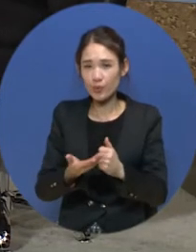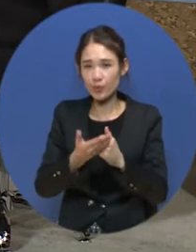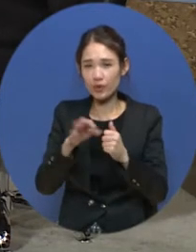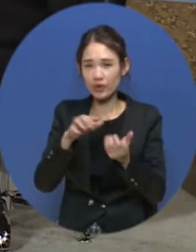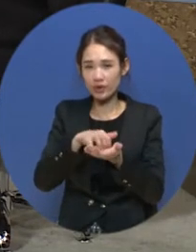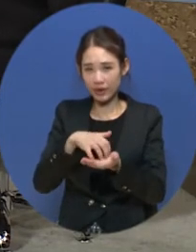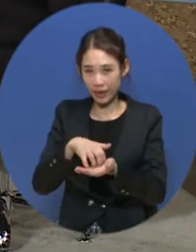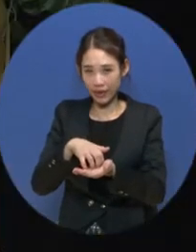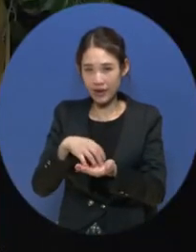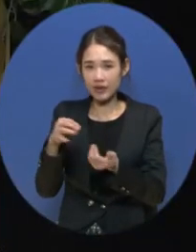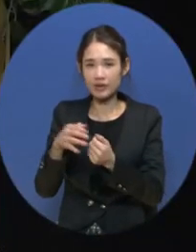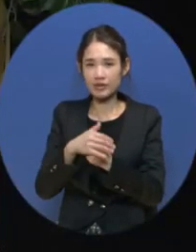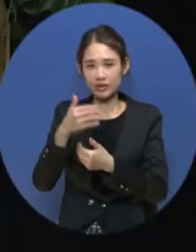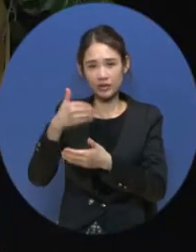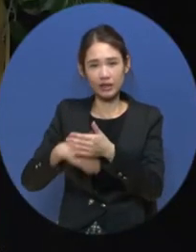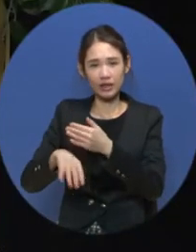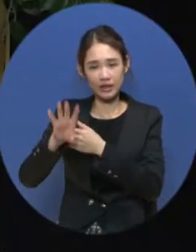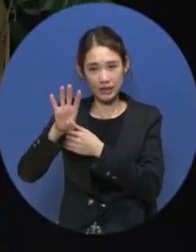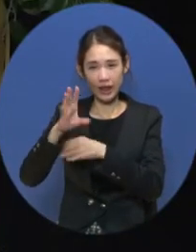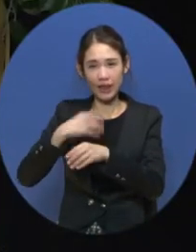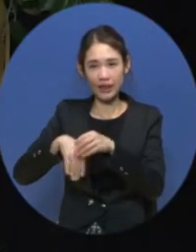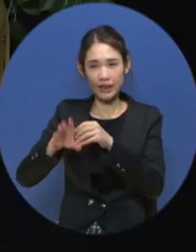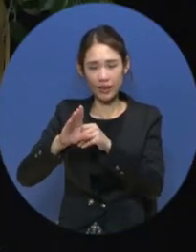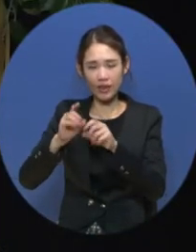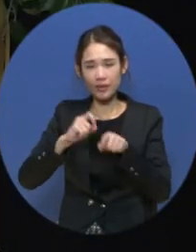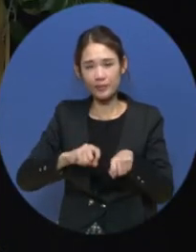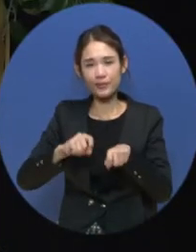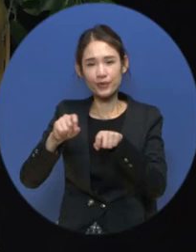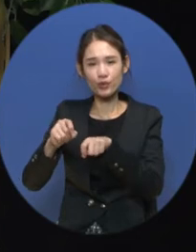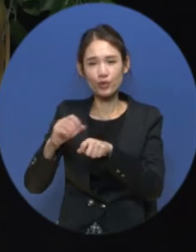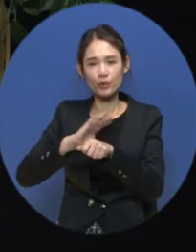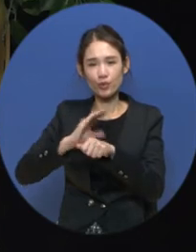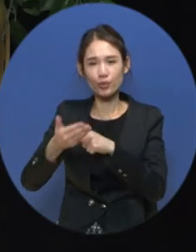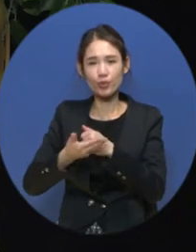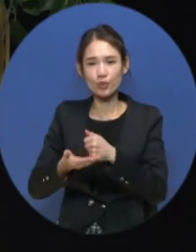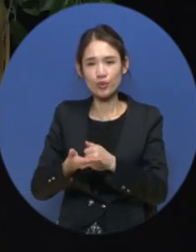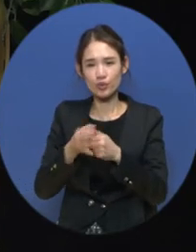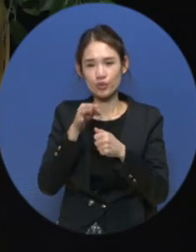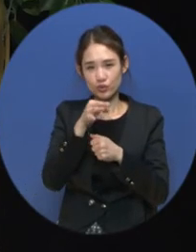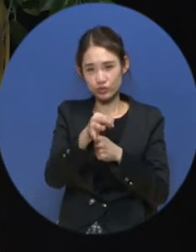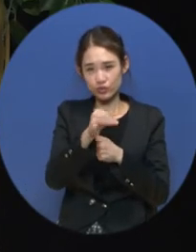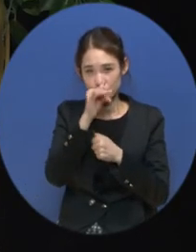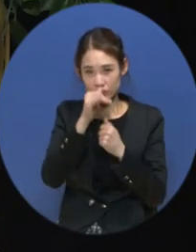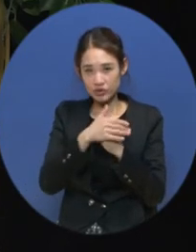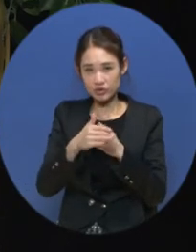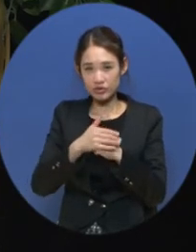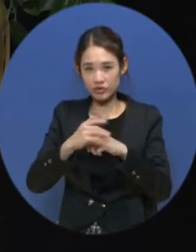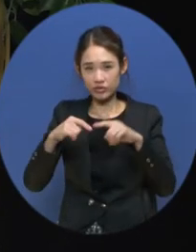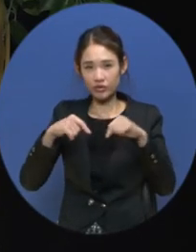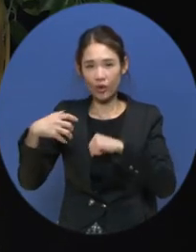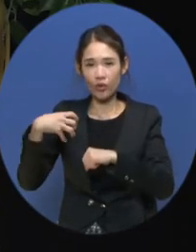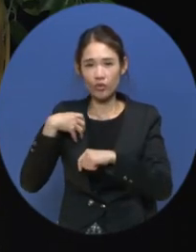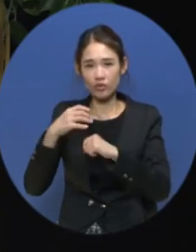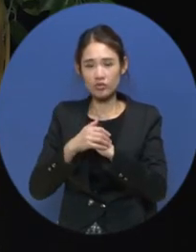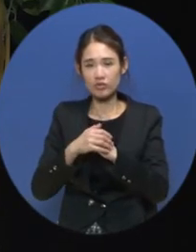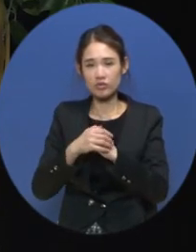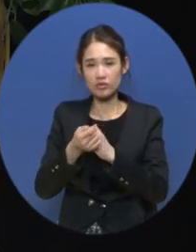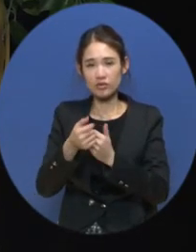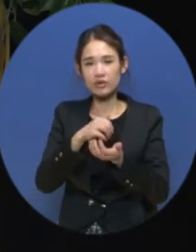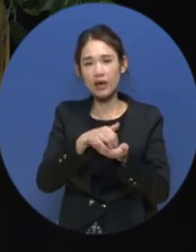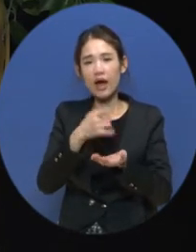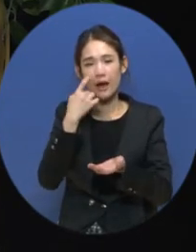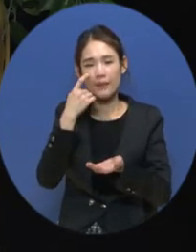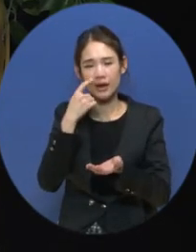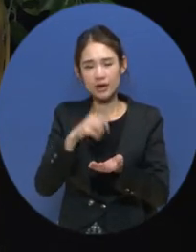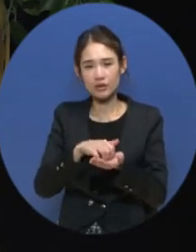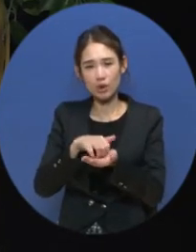보육료로 계산이 된과 동시에 나머지 4시간을 따로 연장 보육료로 주기 때문에 네. 우리 정책 당국에서는 좀